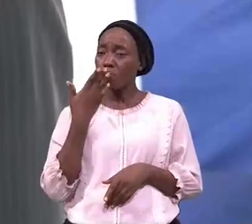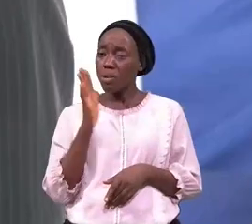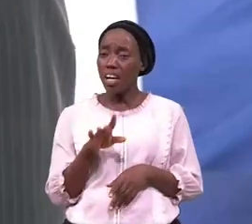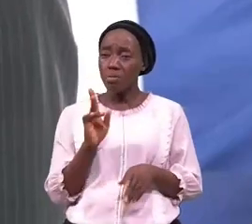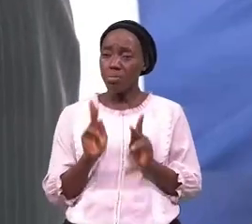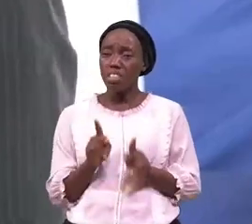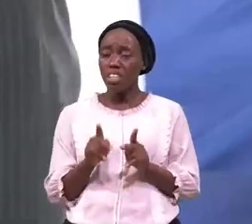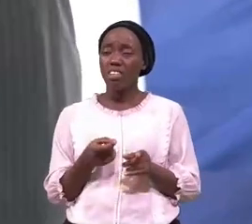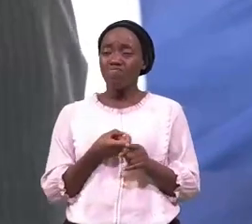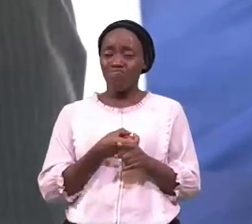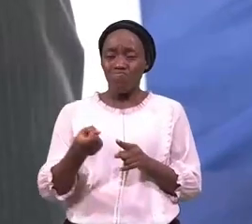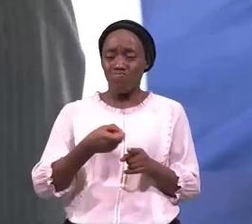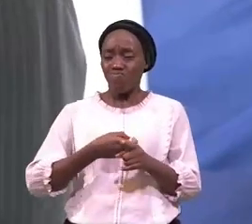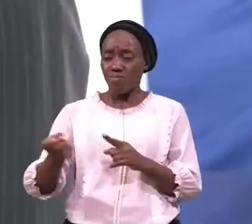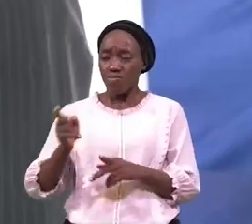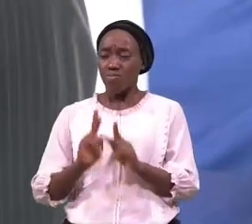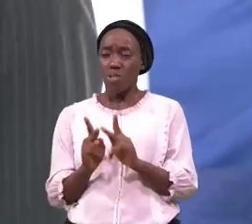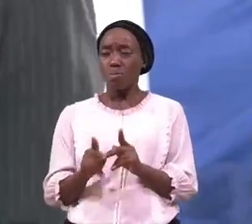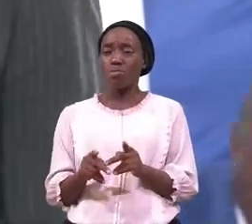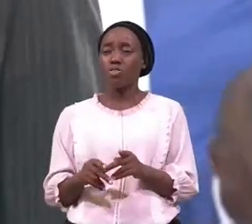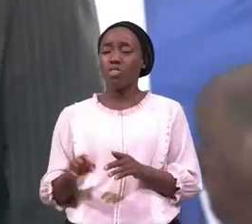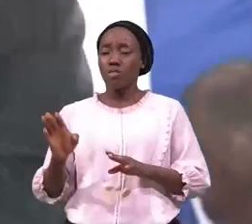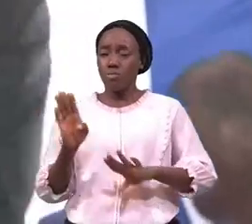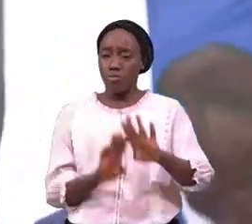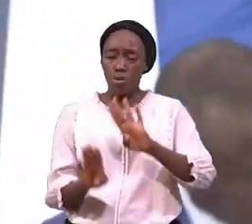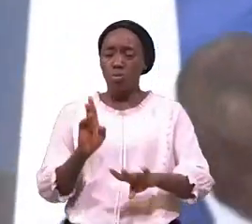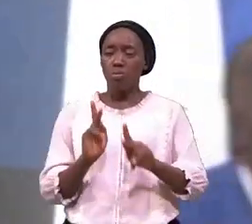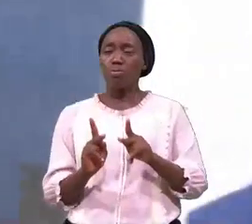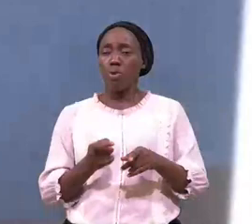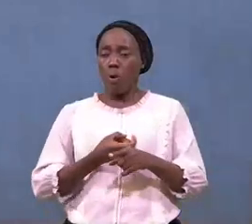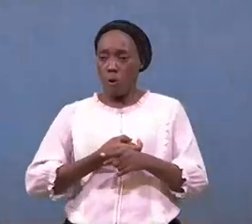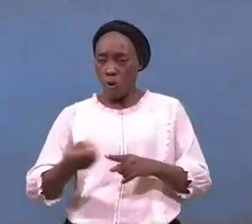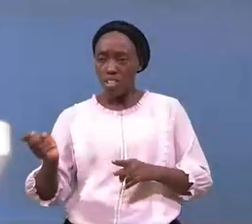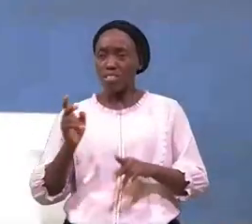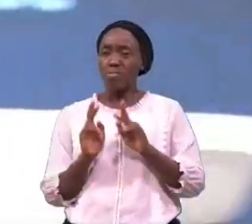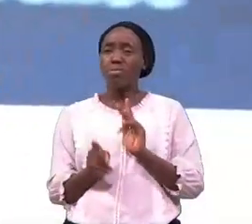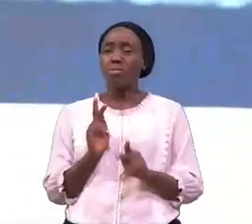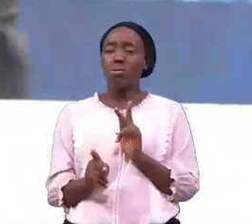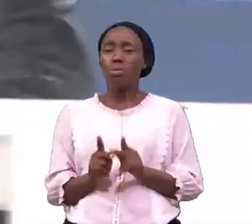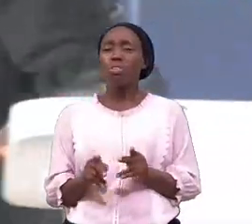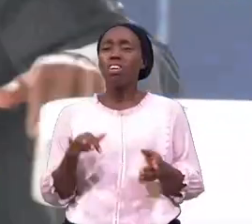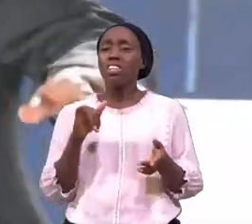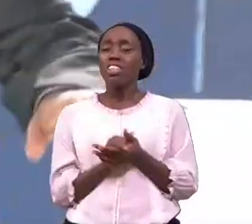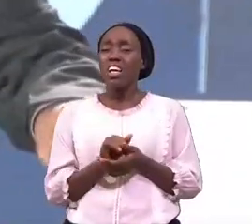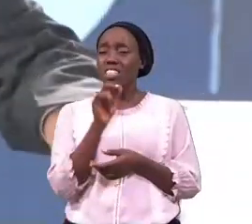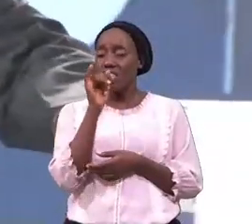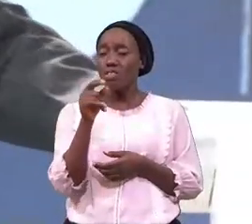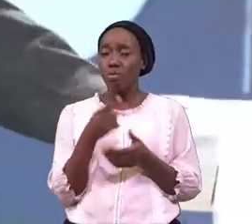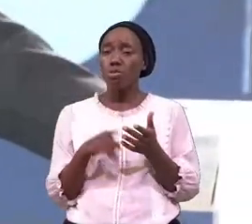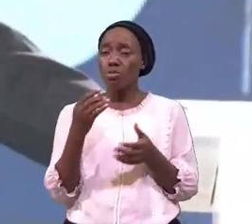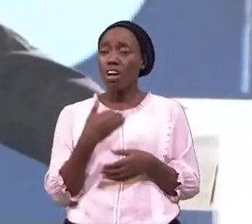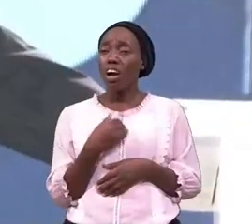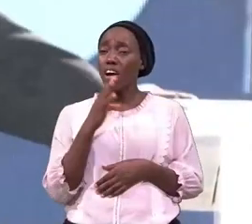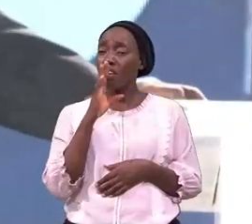en train de violenter les gens, tourmentant les gens, faisant du mal aux gens. C'est ce qu'il a été.